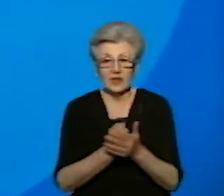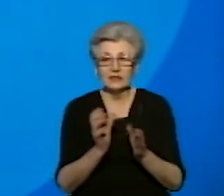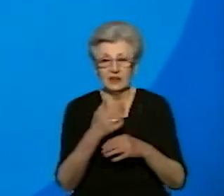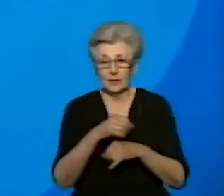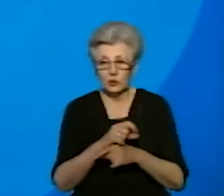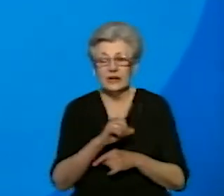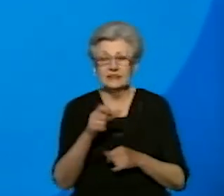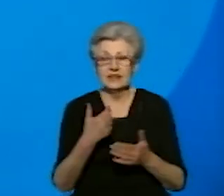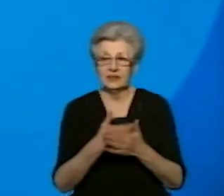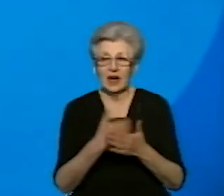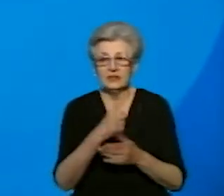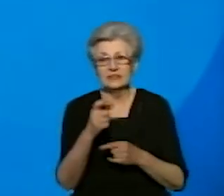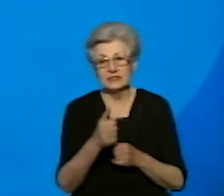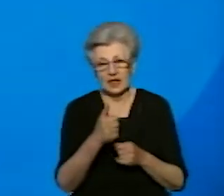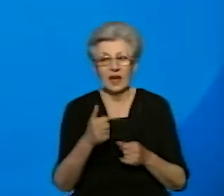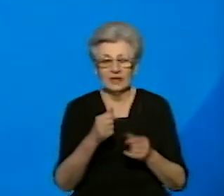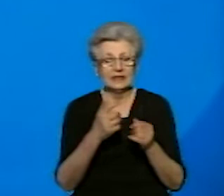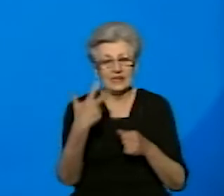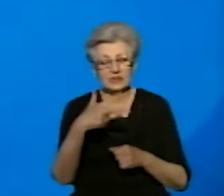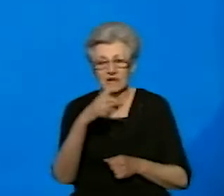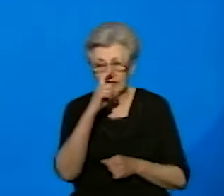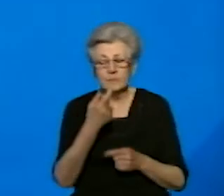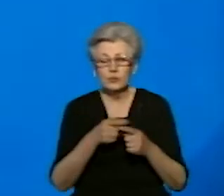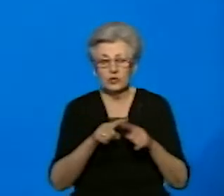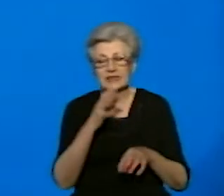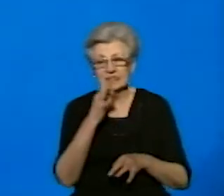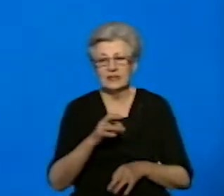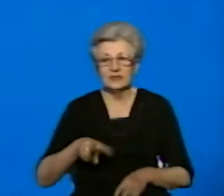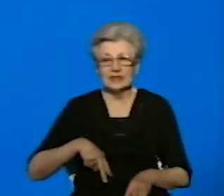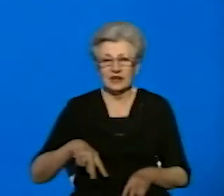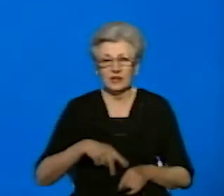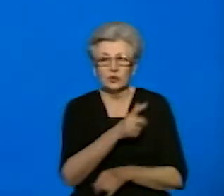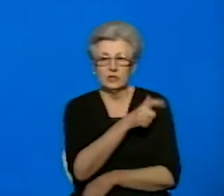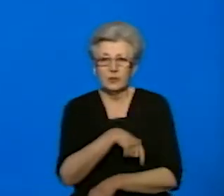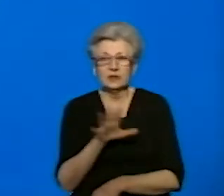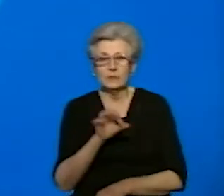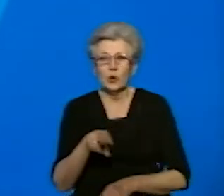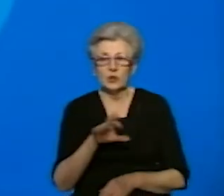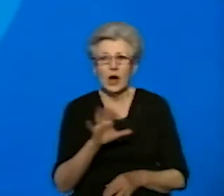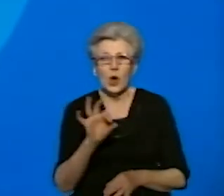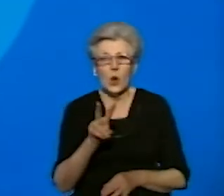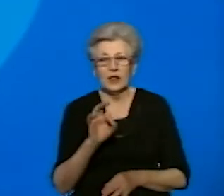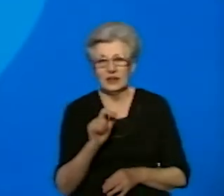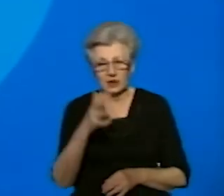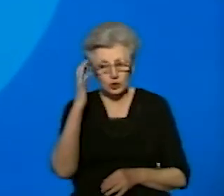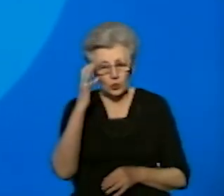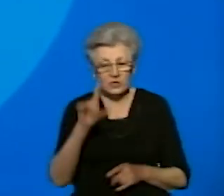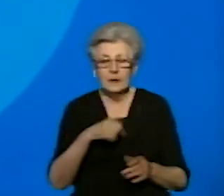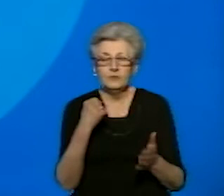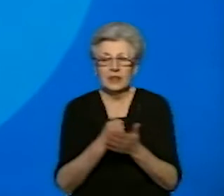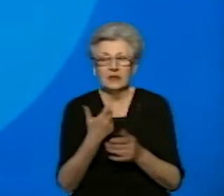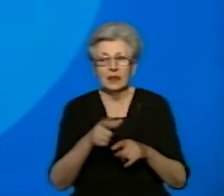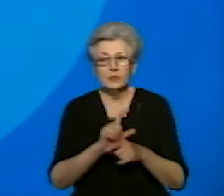30 квітня. Про це Суспільному Буковина сказав директор департаменту охорони здоров'я ОДА Олег Чорний. Найбільше випадків підтвердили у